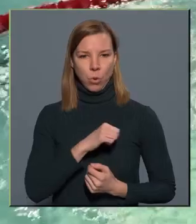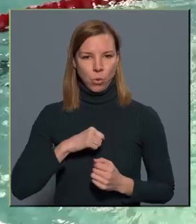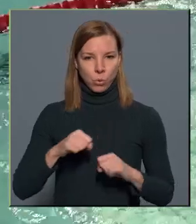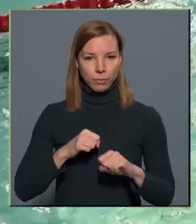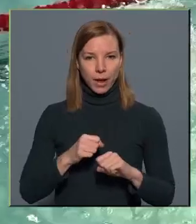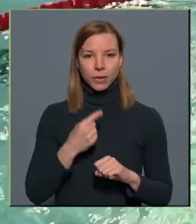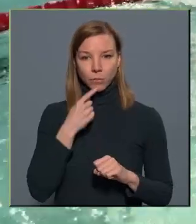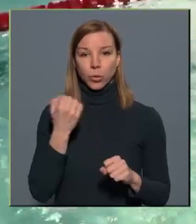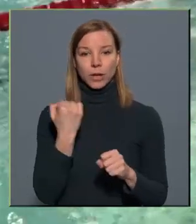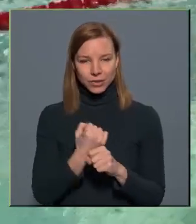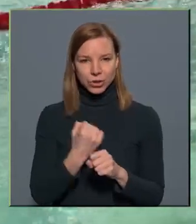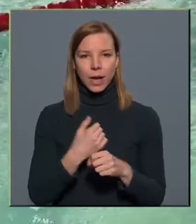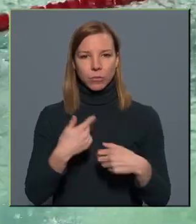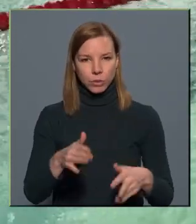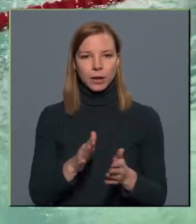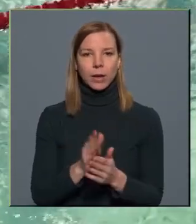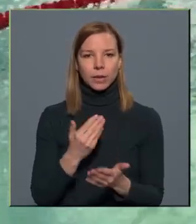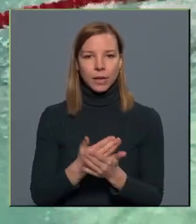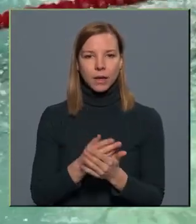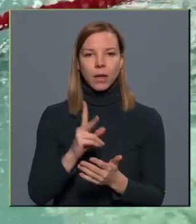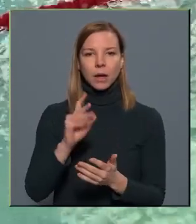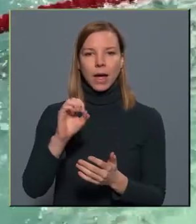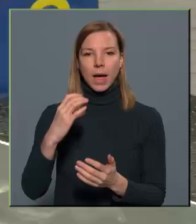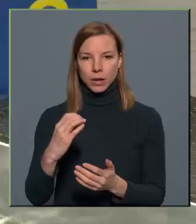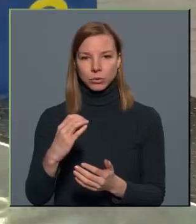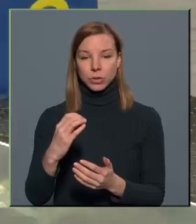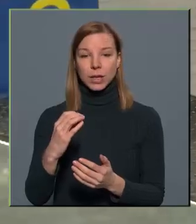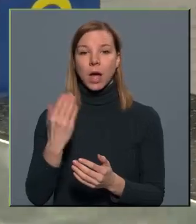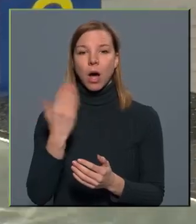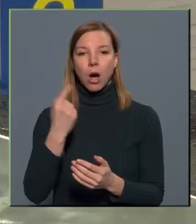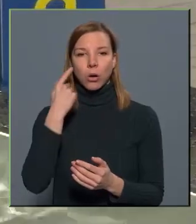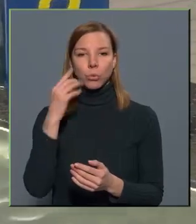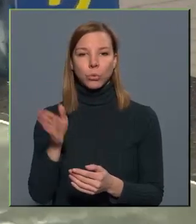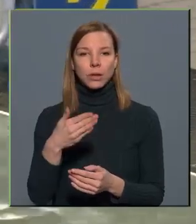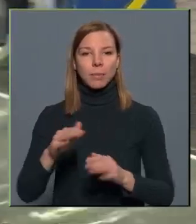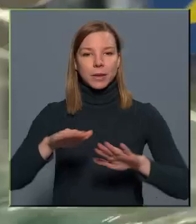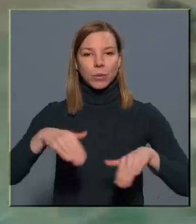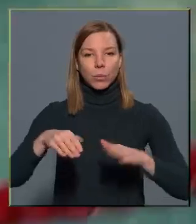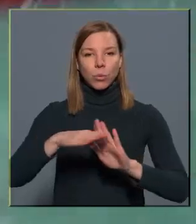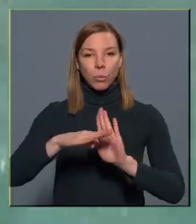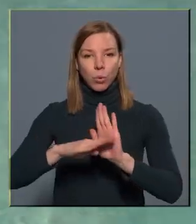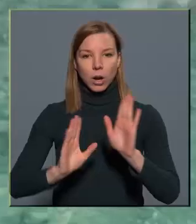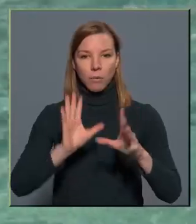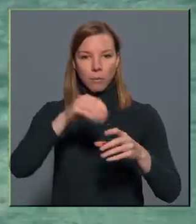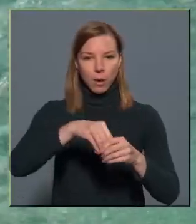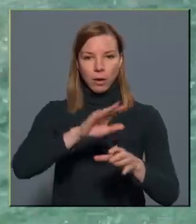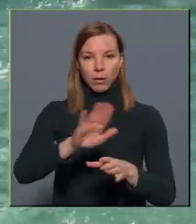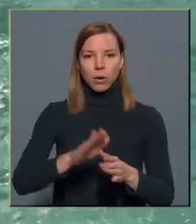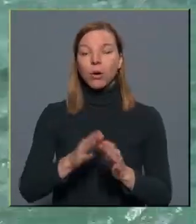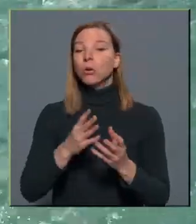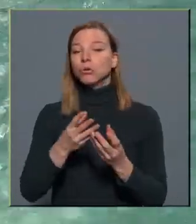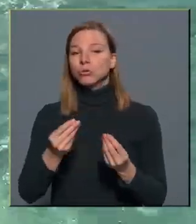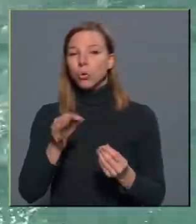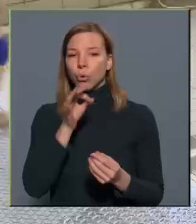csináljuk, mert a KSC-nél, hogyha a nemzeti úszóprogramban sokan vesztek részt, sok óvodás vesz részt, akkor előbb-utóbb